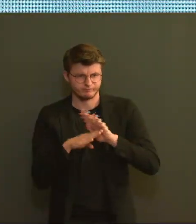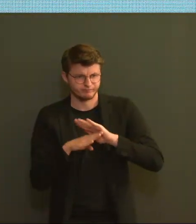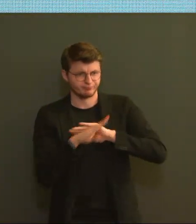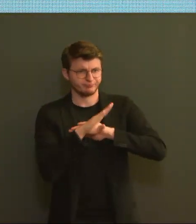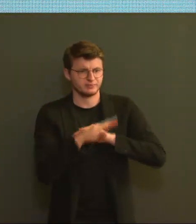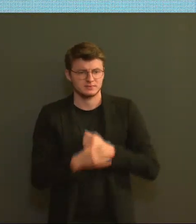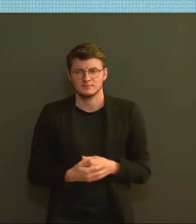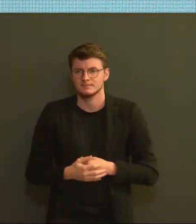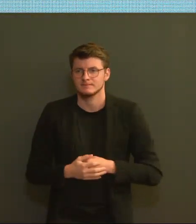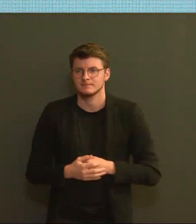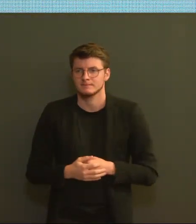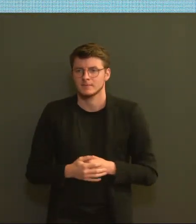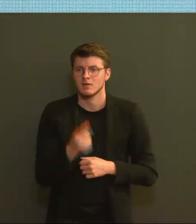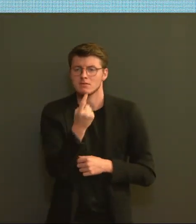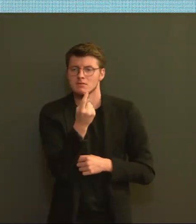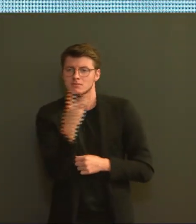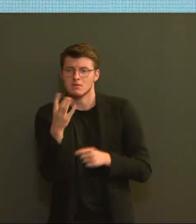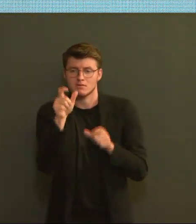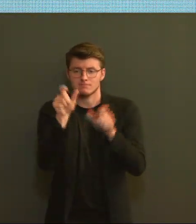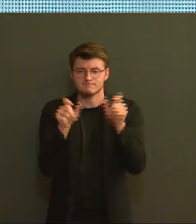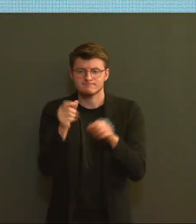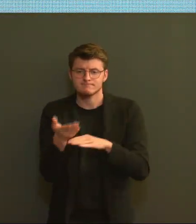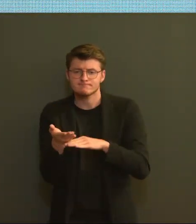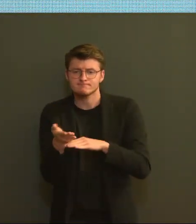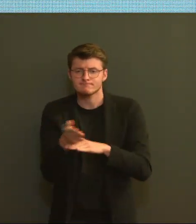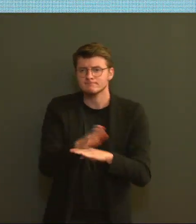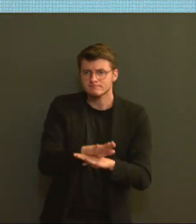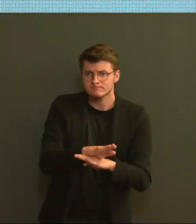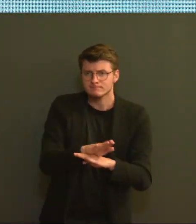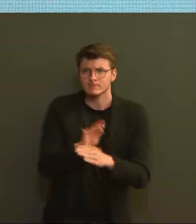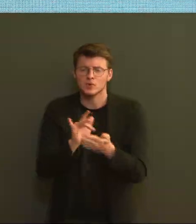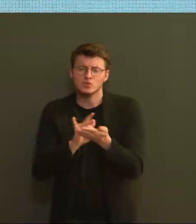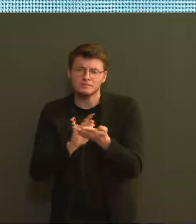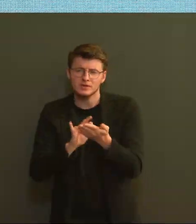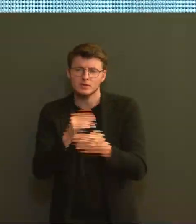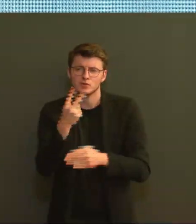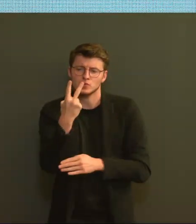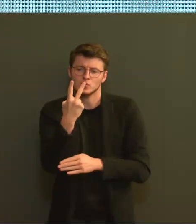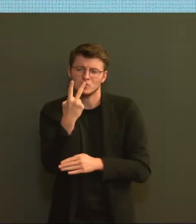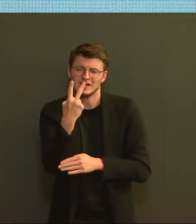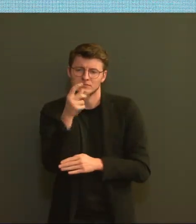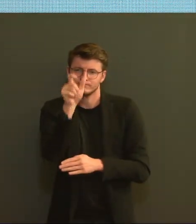Het aantal overlijdens, tenslotte, ligt op gemiddeld 2 per dag.